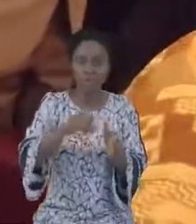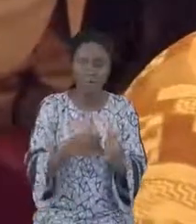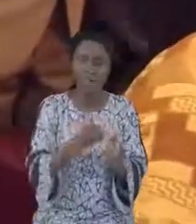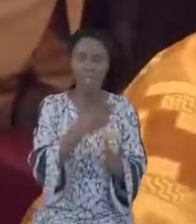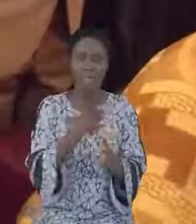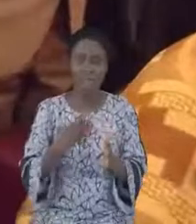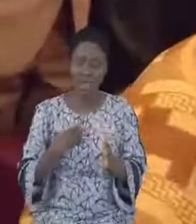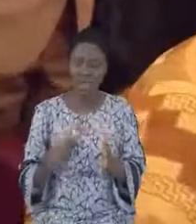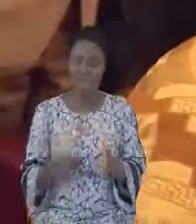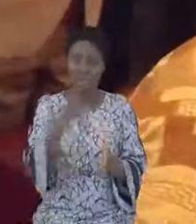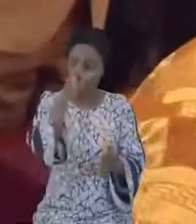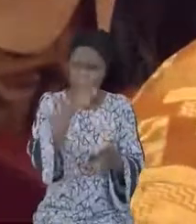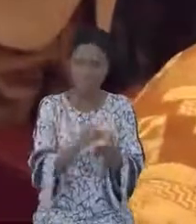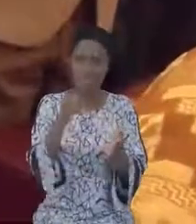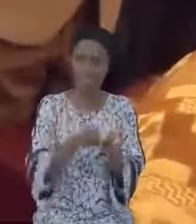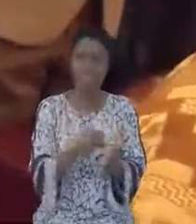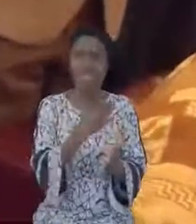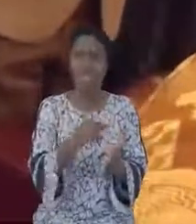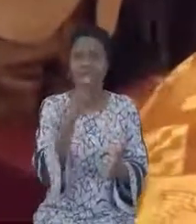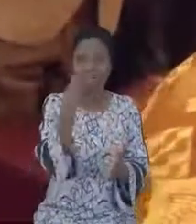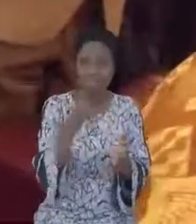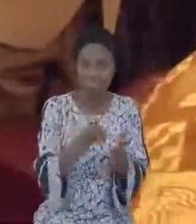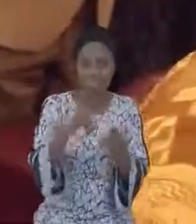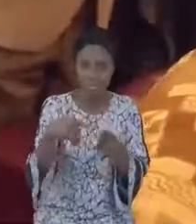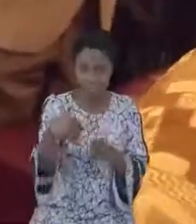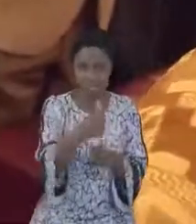vers les gens autour de toi.